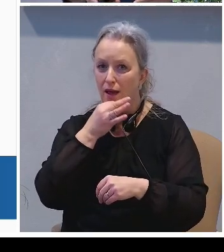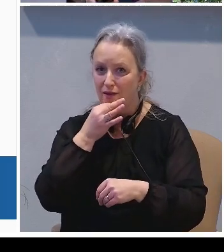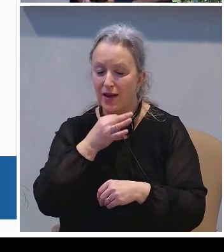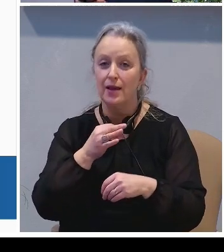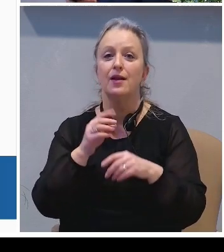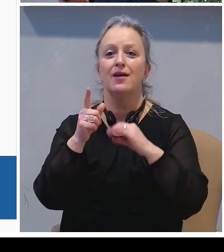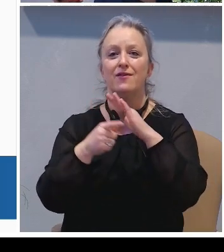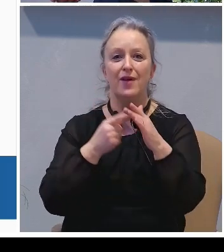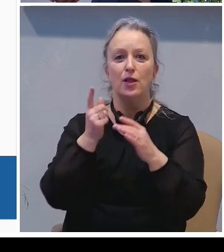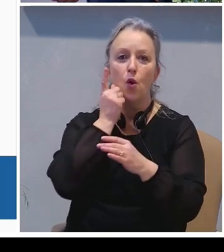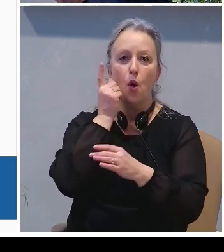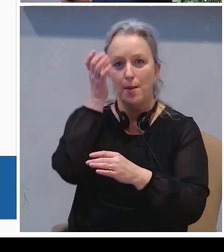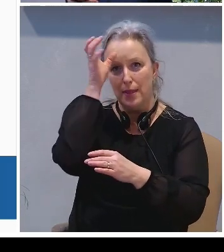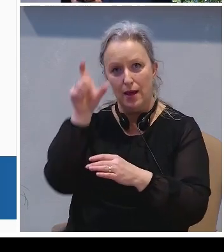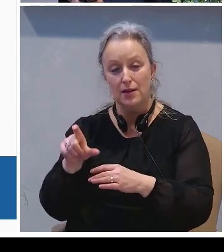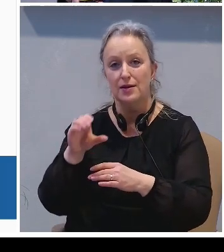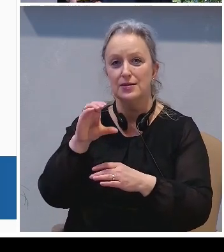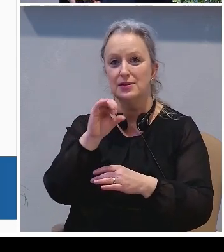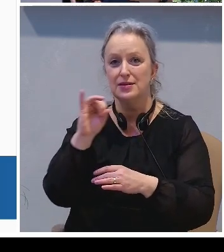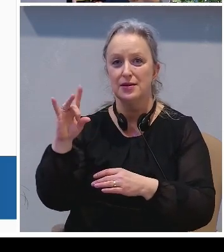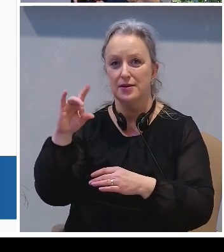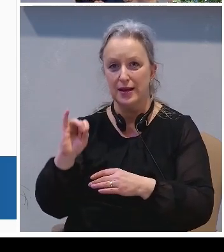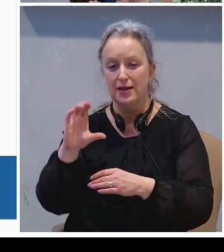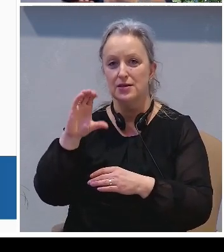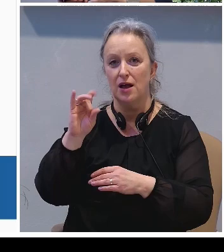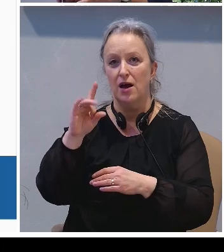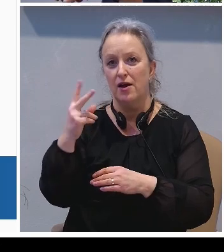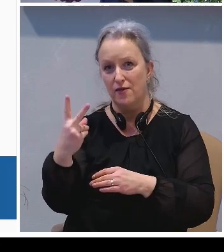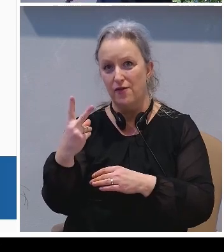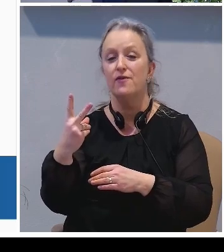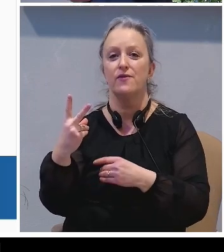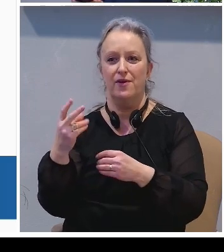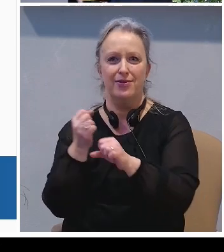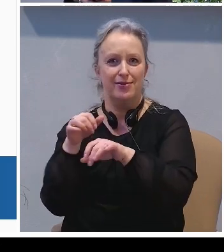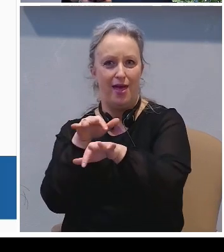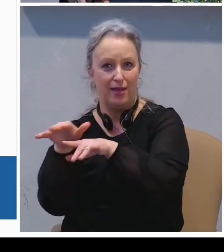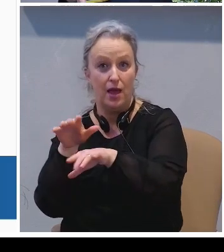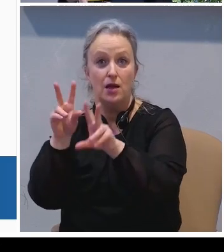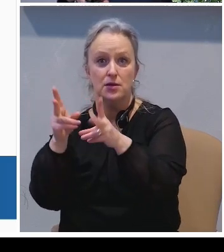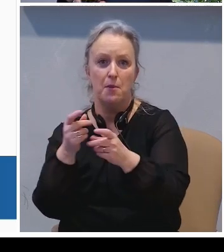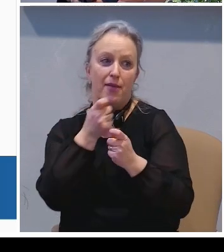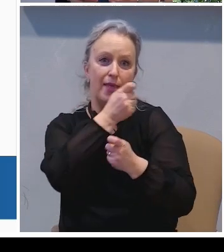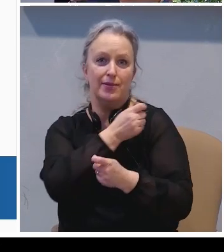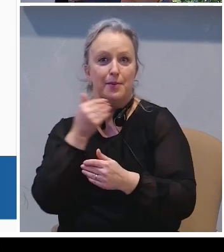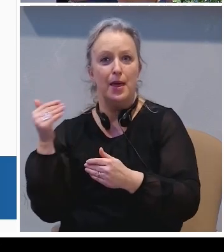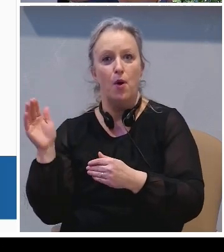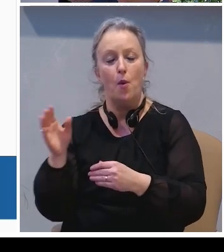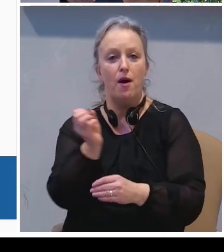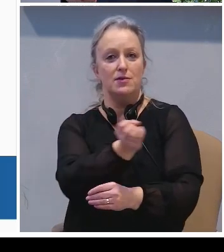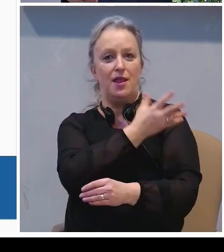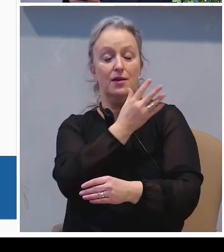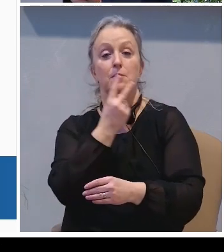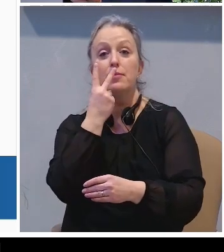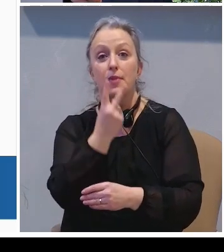finding Sarv out how ja ma many näitan people siin are tema affected. vahepeal koostatud slaide, et anda Junior ülevaadet, researcher kui suur Siiri on see Saarv is grupp